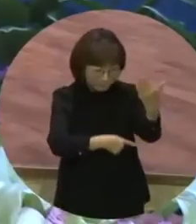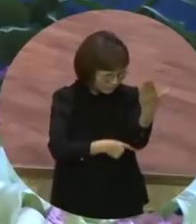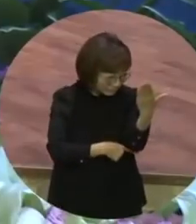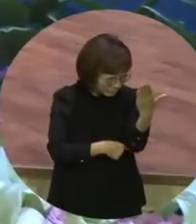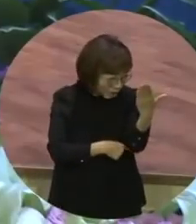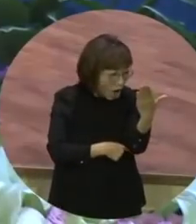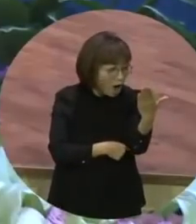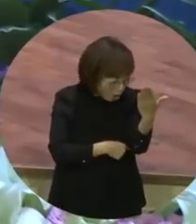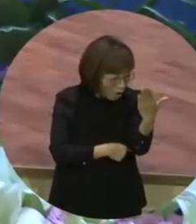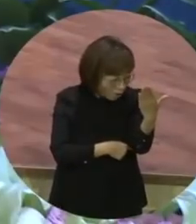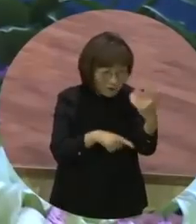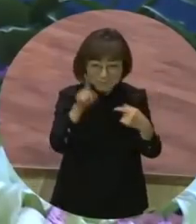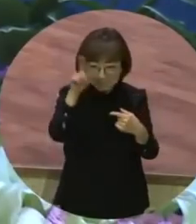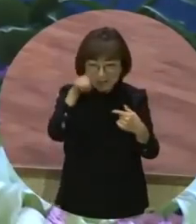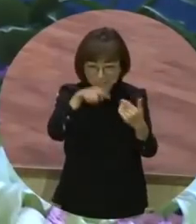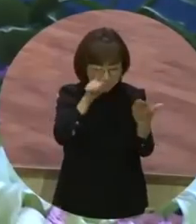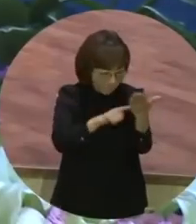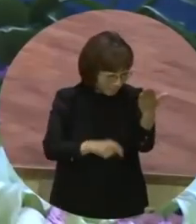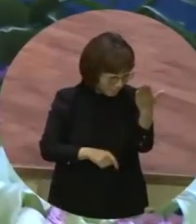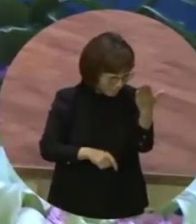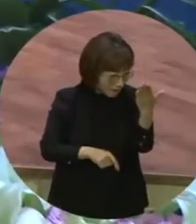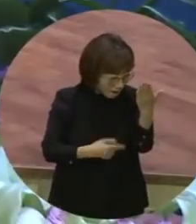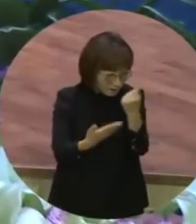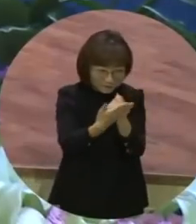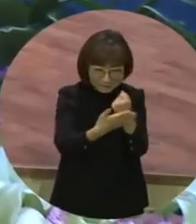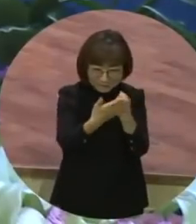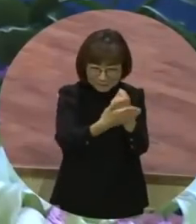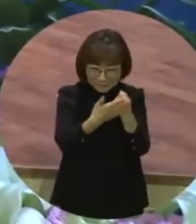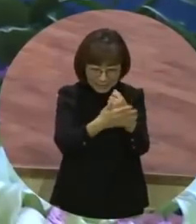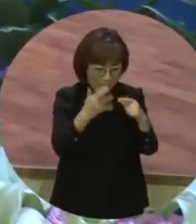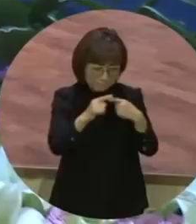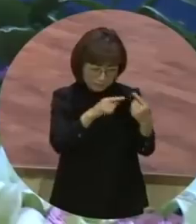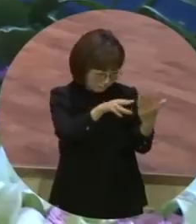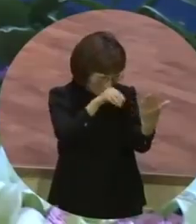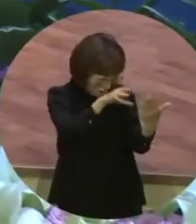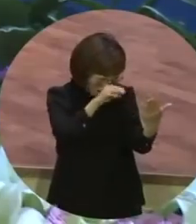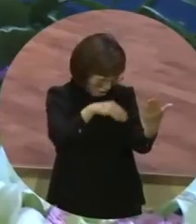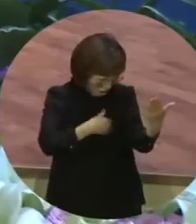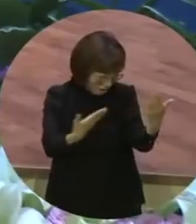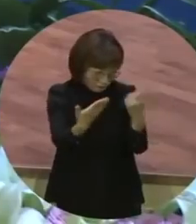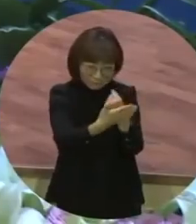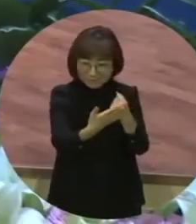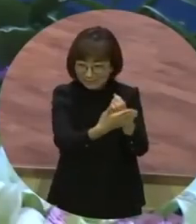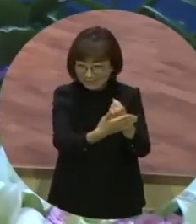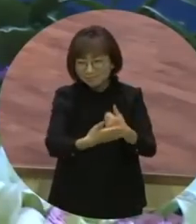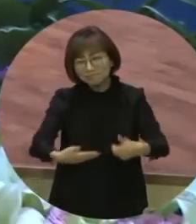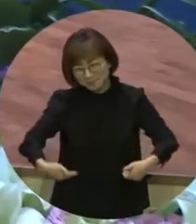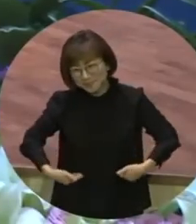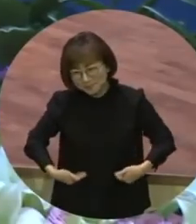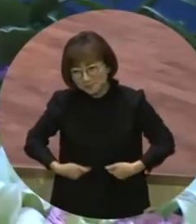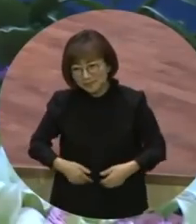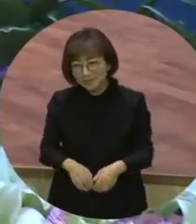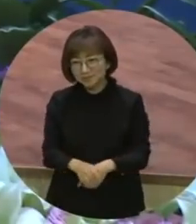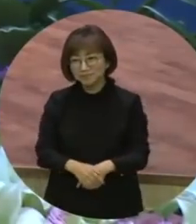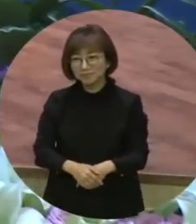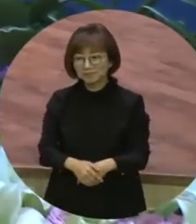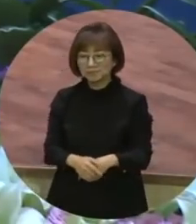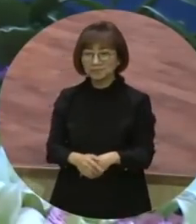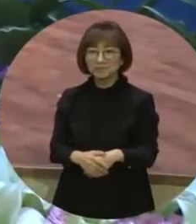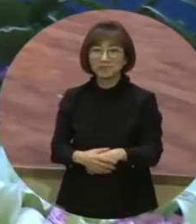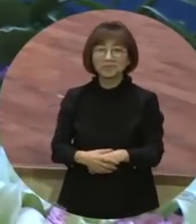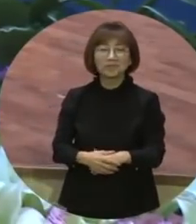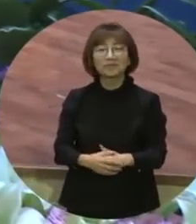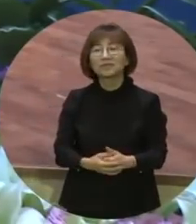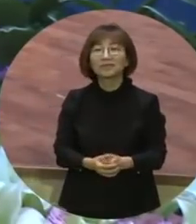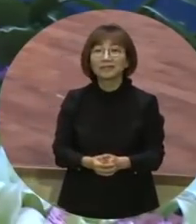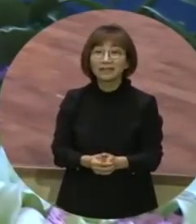우리 육체를 가지고 우리는요 계속 은혜를 담비를 안 받으면 우리는 그냥 세상 속에 빠진다니까. 그냥 계속